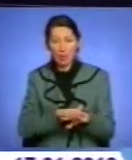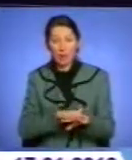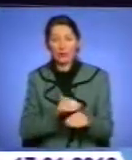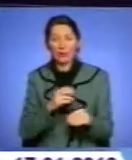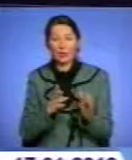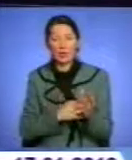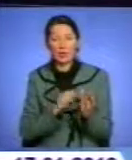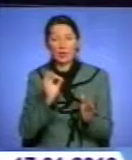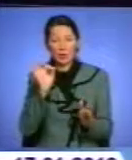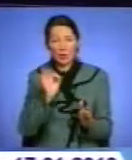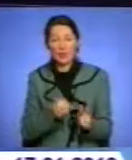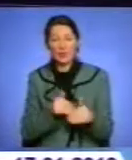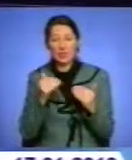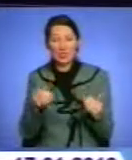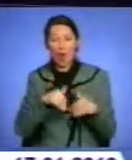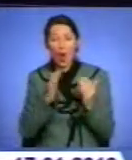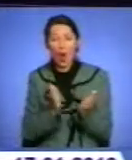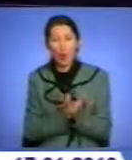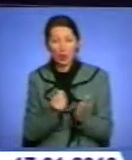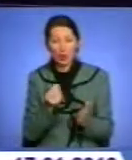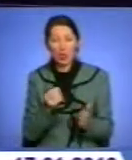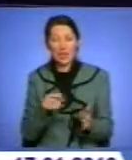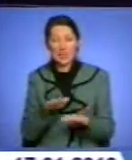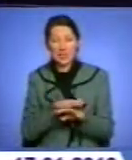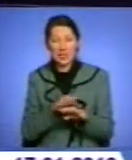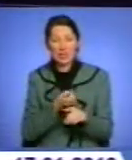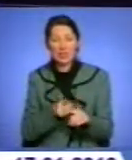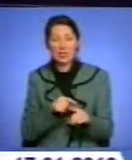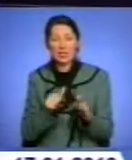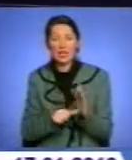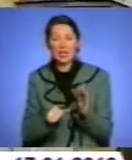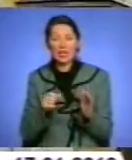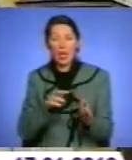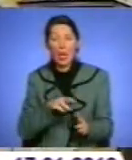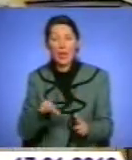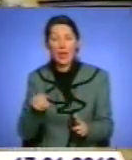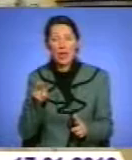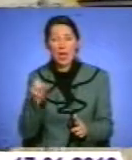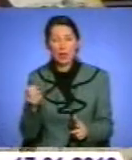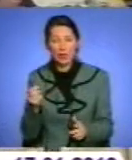населення, а це 60 мільярдів гривень. Про це та інше далі у сюжеті.